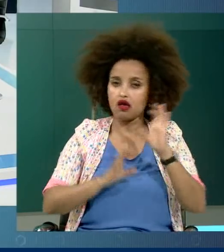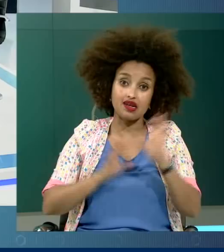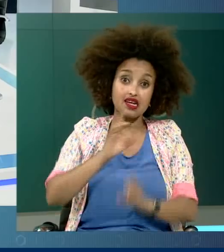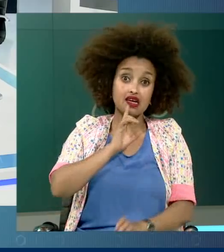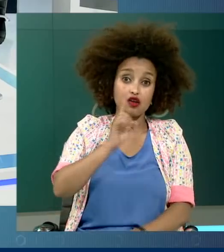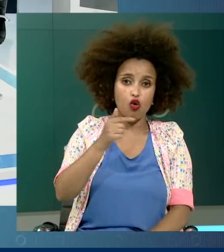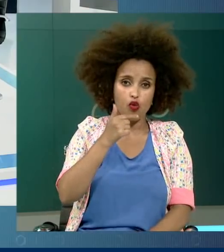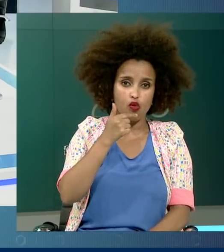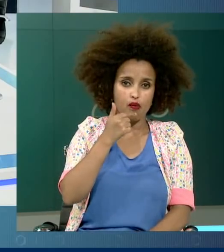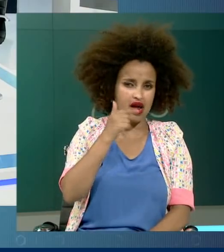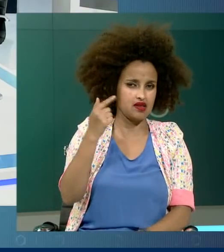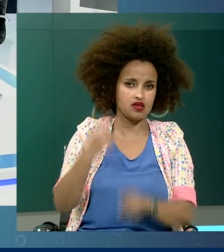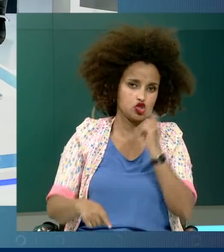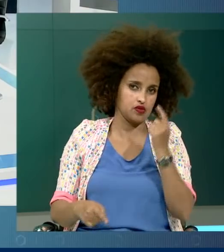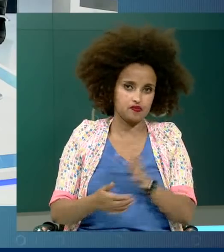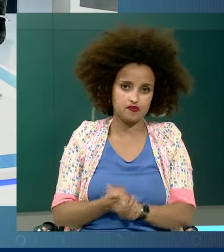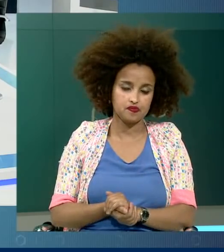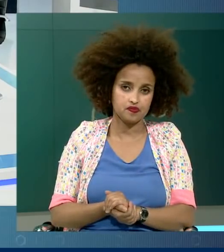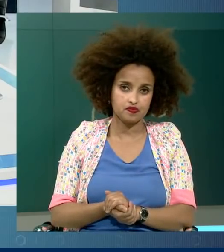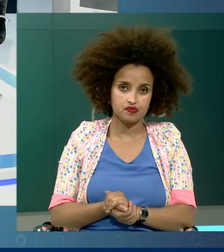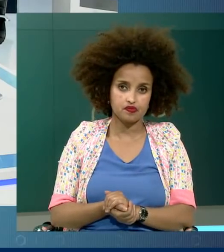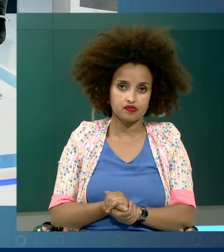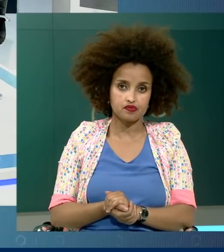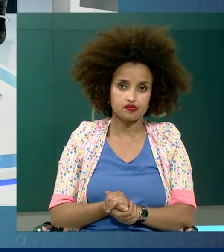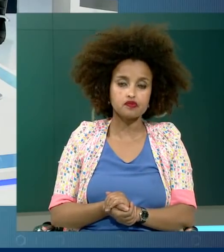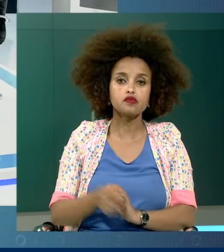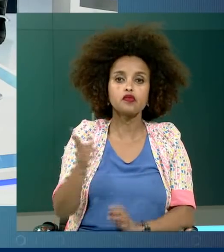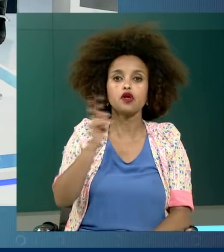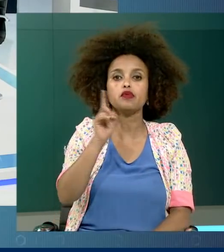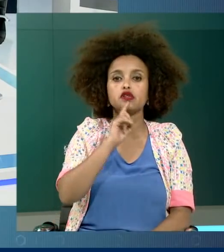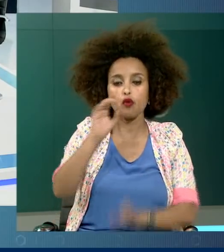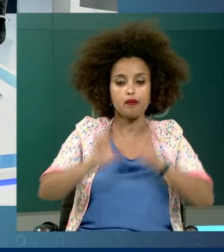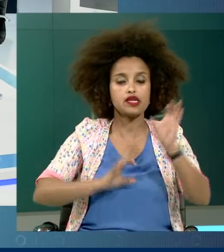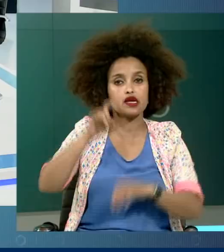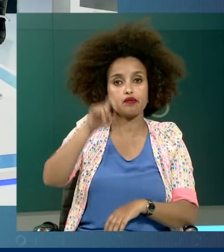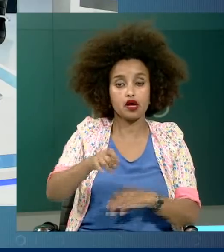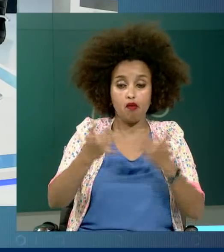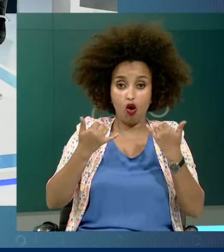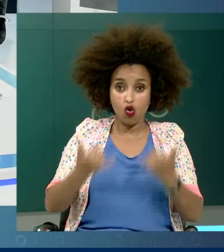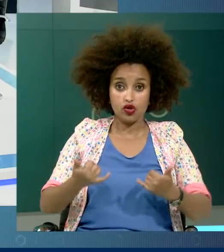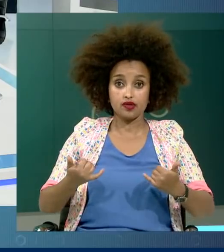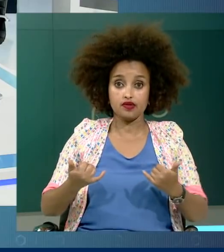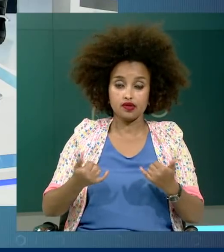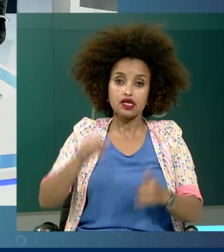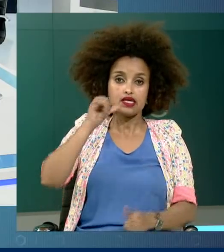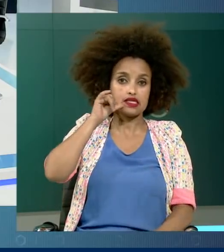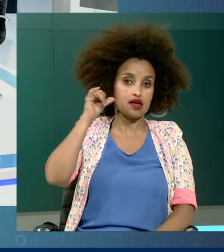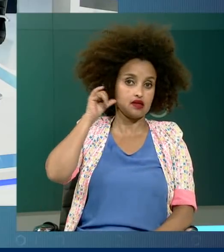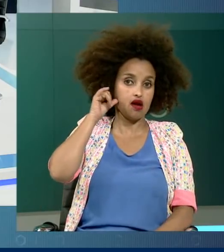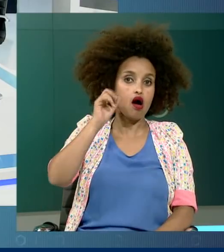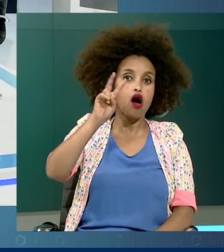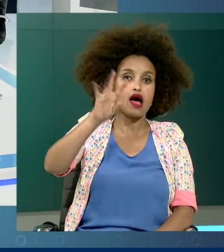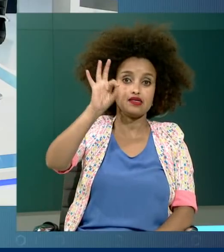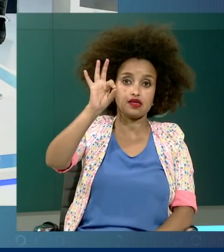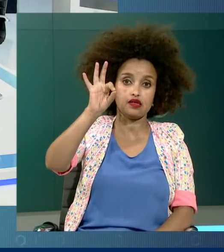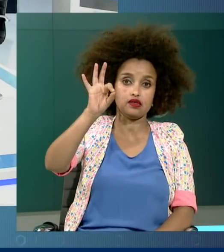የሚል ድምዳሜ ላይ አልደረሰንም። ይህንን ነው እየታዘብነው። ምንድን ነው እስኪ መደረግ ያለበት? አሁን እንግዲህ በትላንትና ሁለት እንግዲህ ወደ